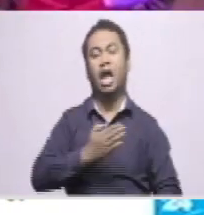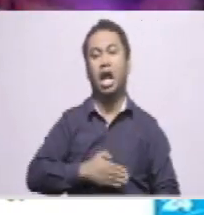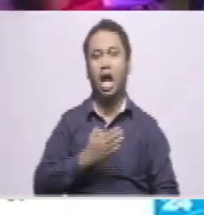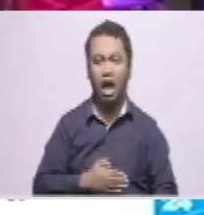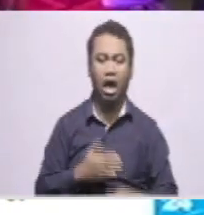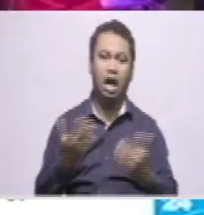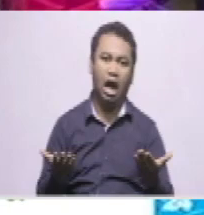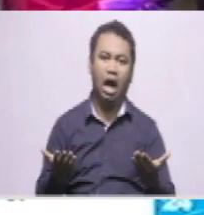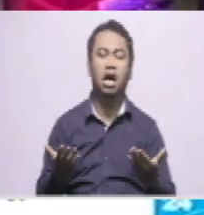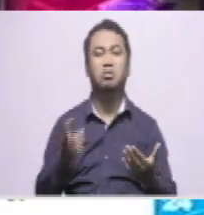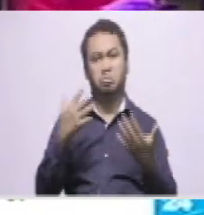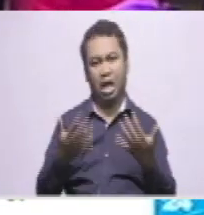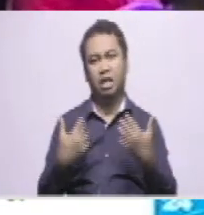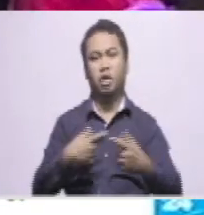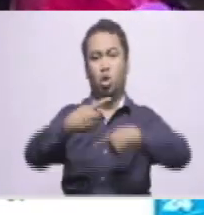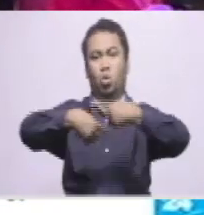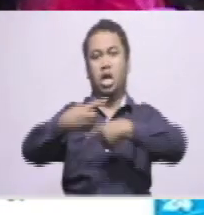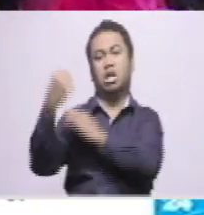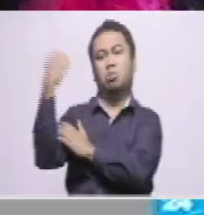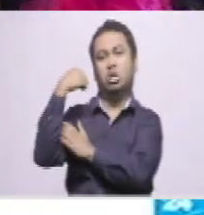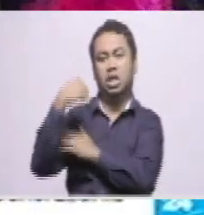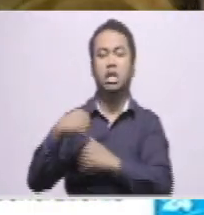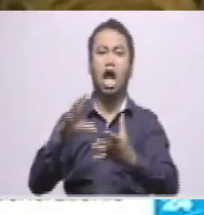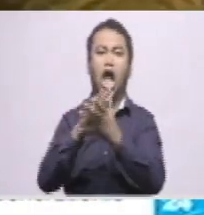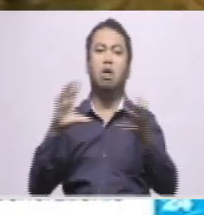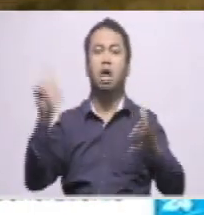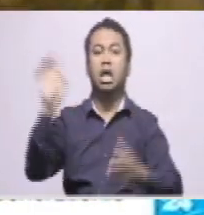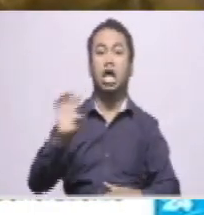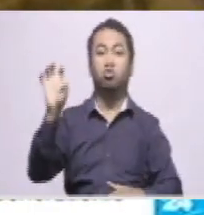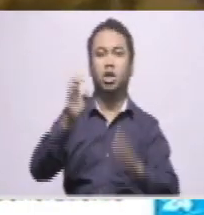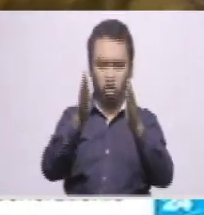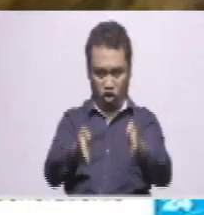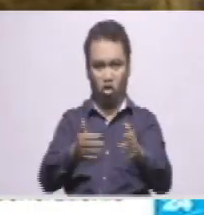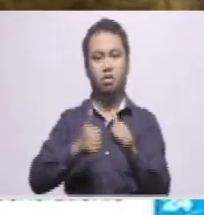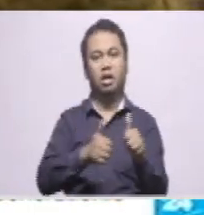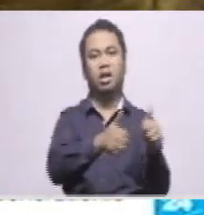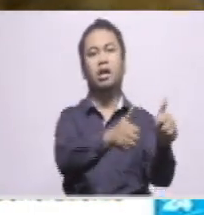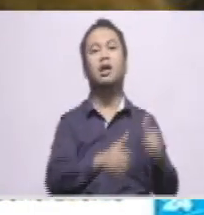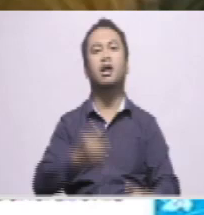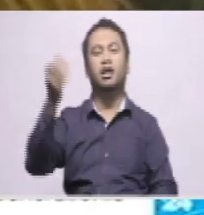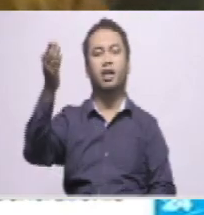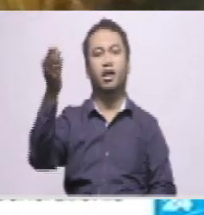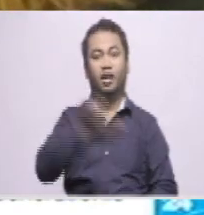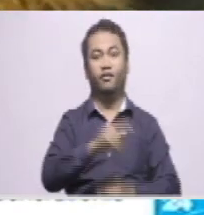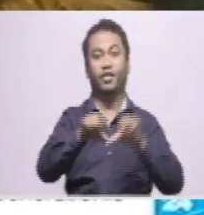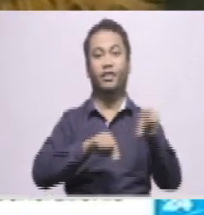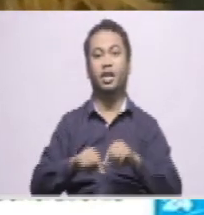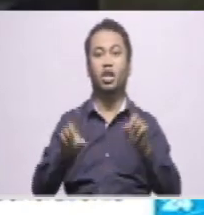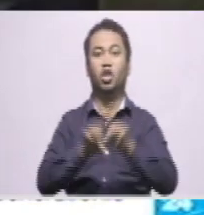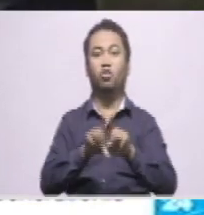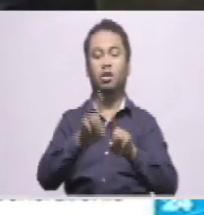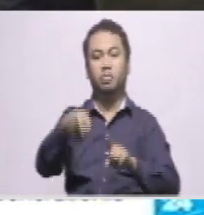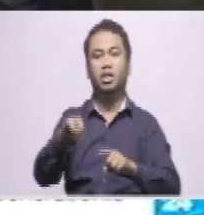fangejanaireo multinationaly any Eropa no nitarika tamin'ny fifidianana. Tahak'izay koa ny antokon'ny voy ny fiarovana ny tontolo ianina izay